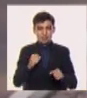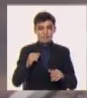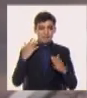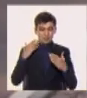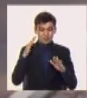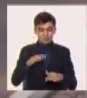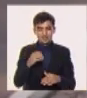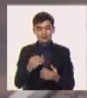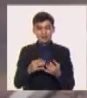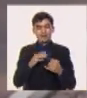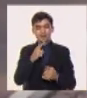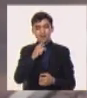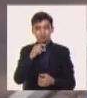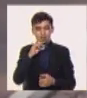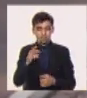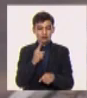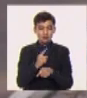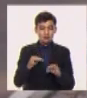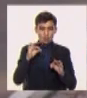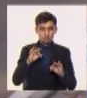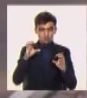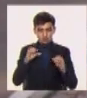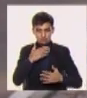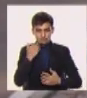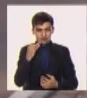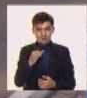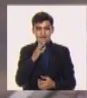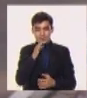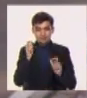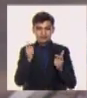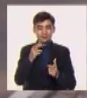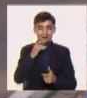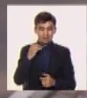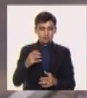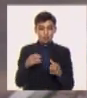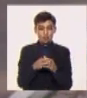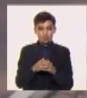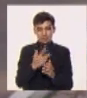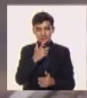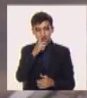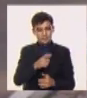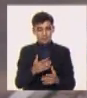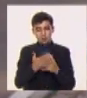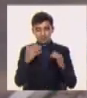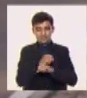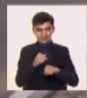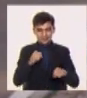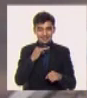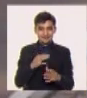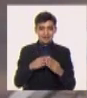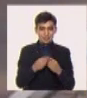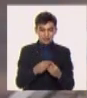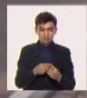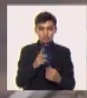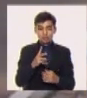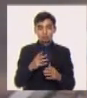на площадках, на газонах, нет. Единственное, что во время карантина нельзя собираться группами больше 3 человек, за исключением членов семьи.